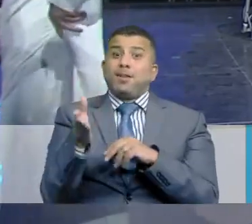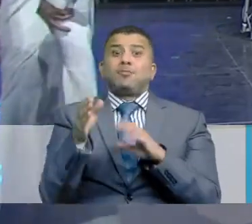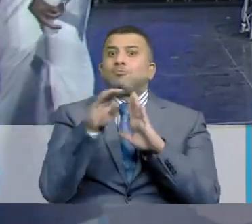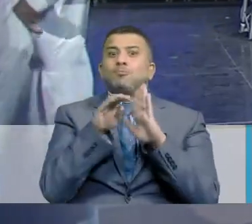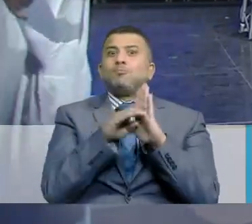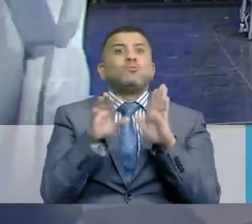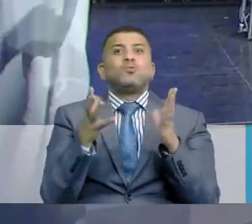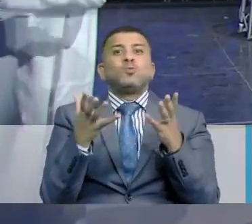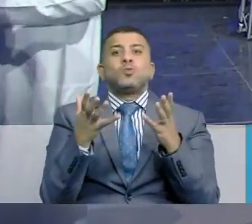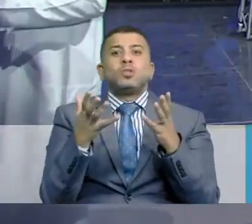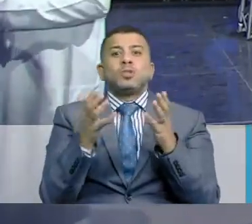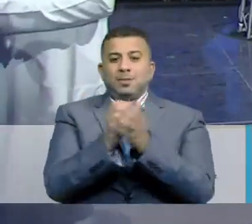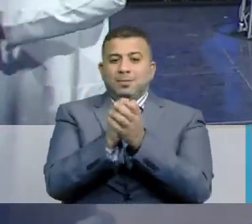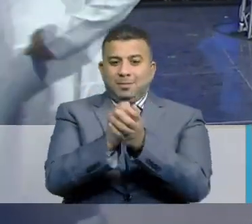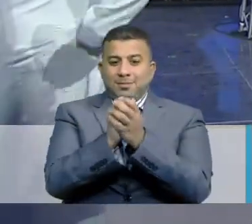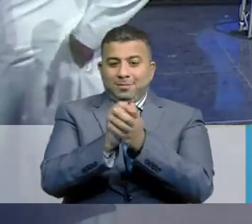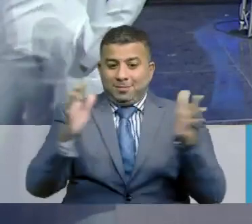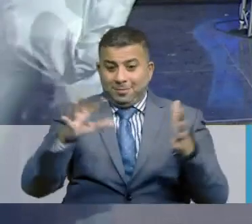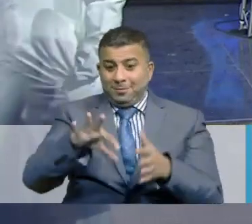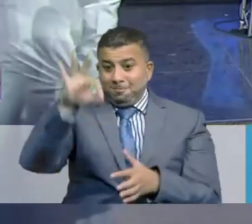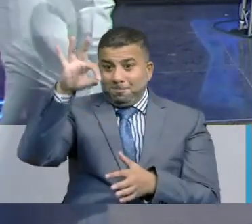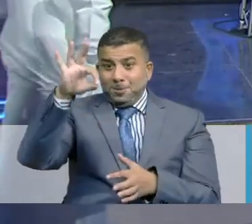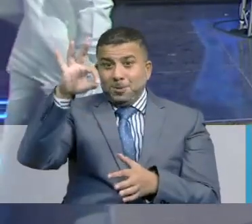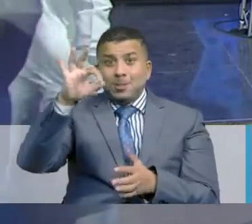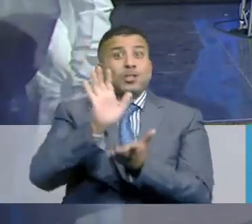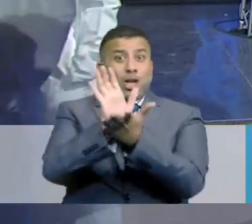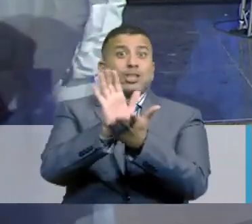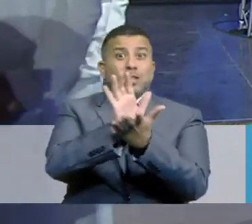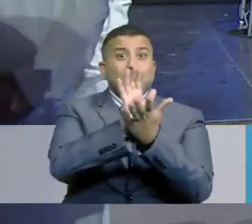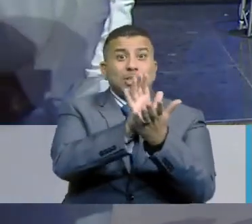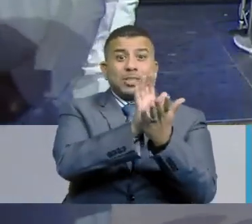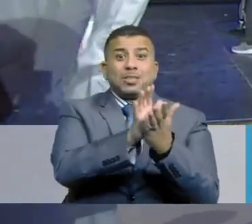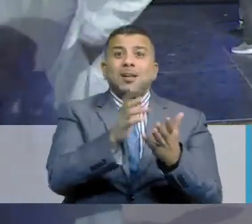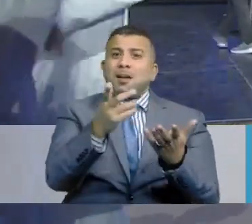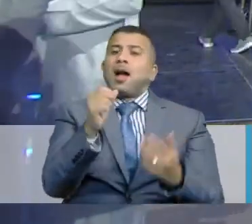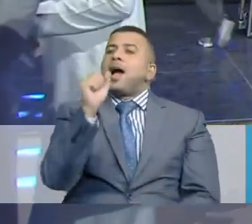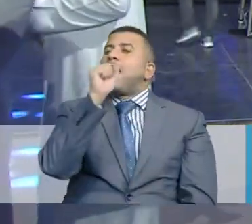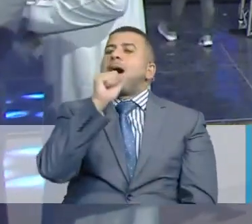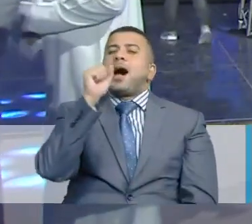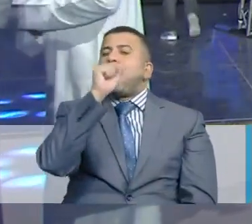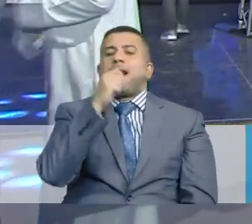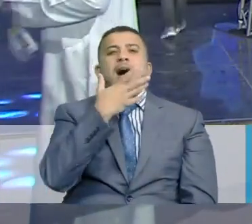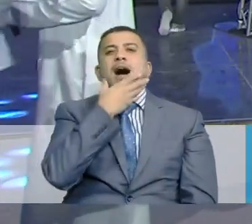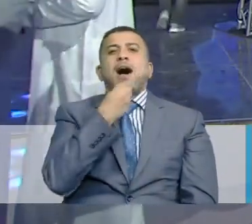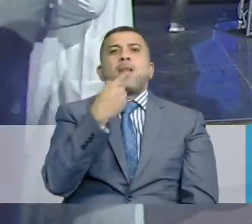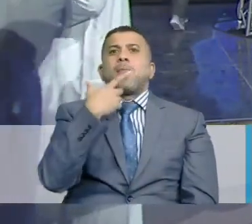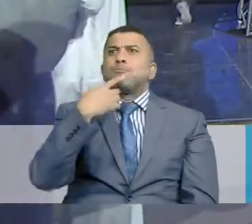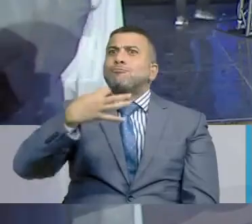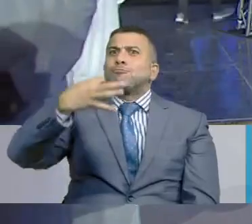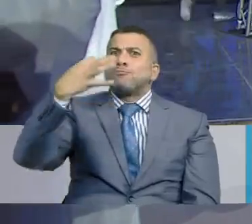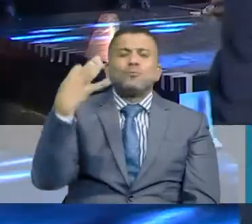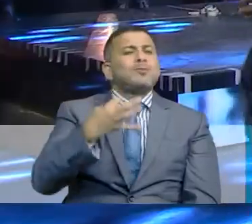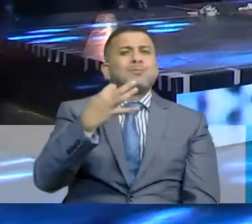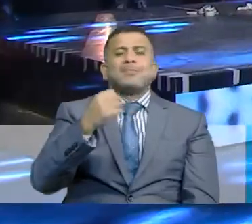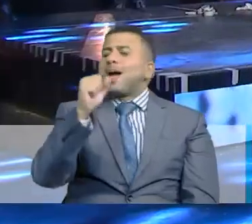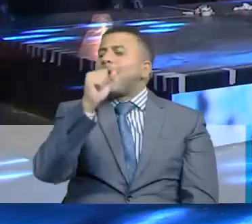ضمنها سحوبات وجوائز قيمة للجمهور، وكذلك الاستمتاع في الأصوات العذبة التي سوف